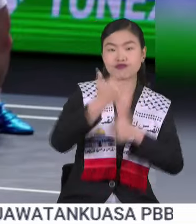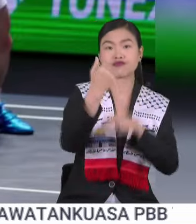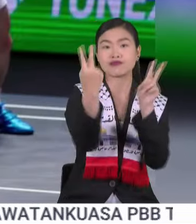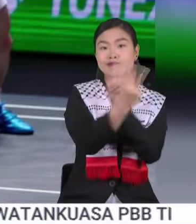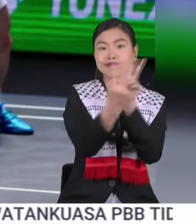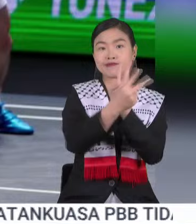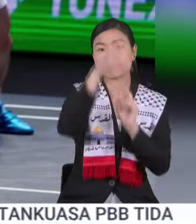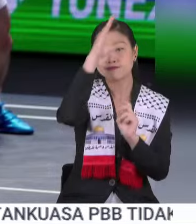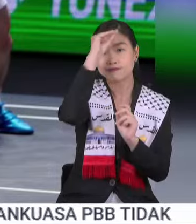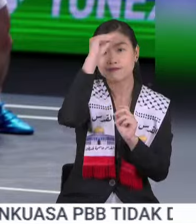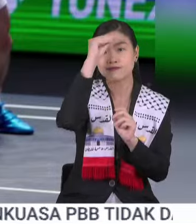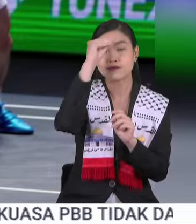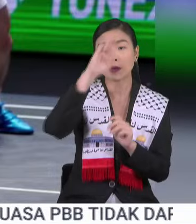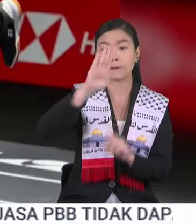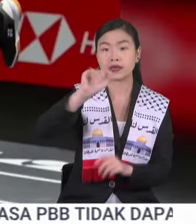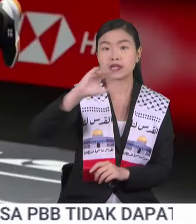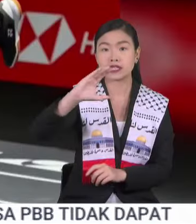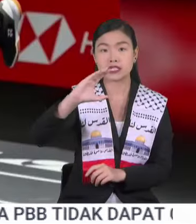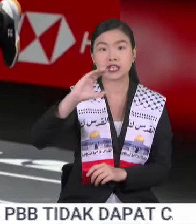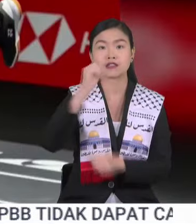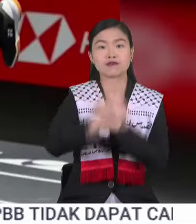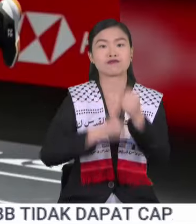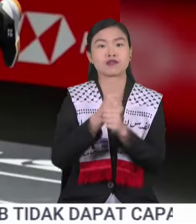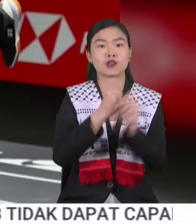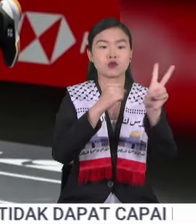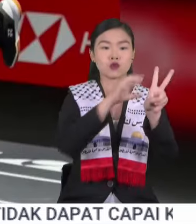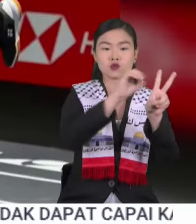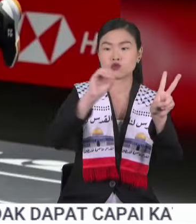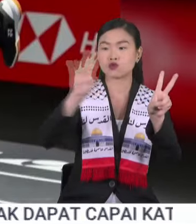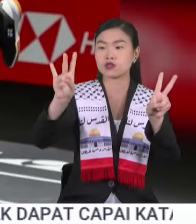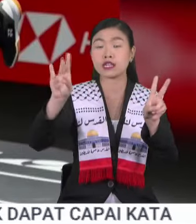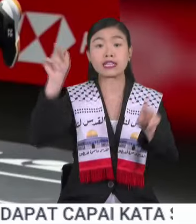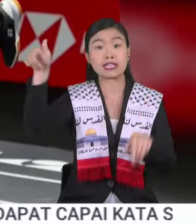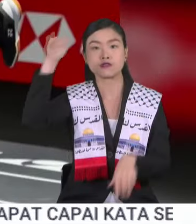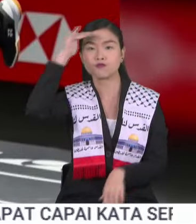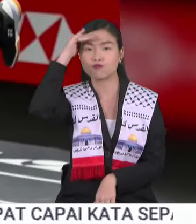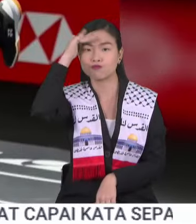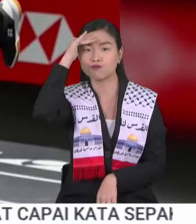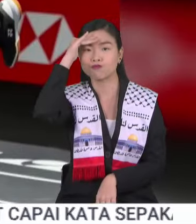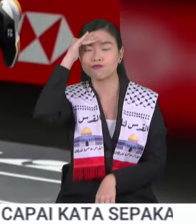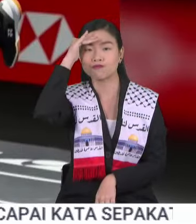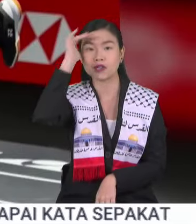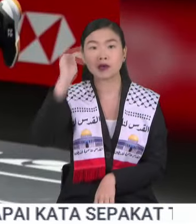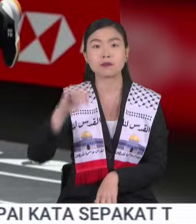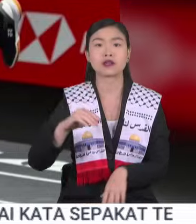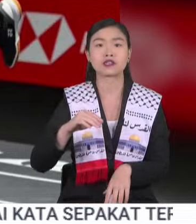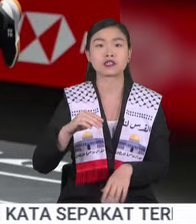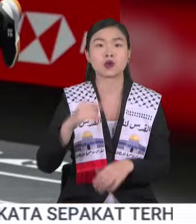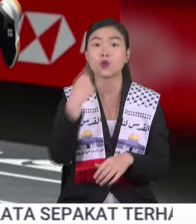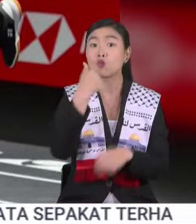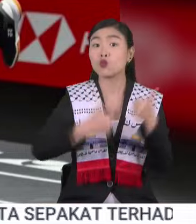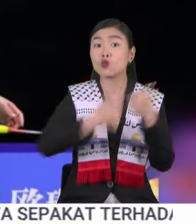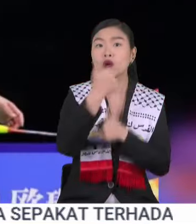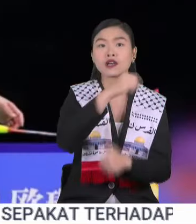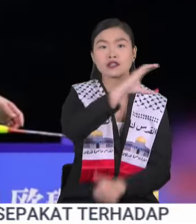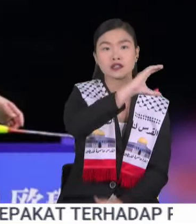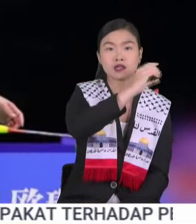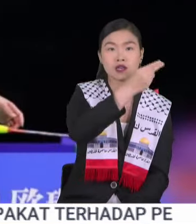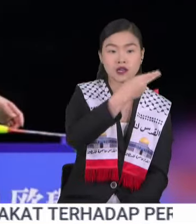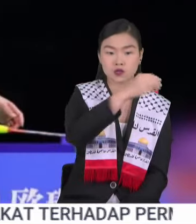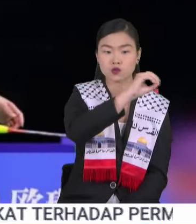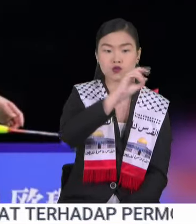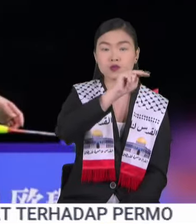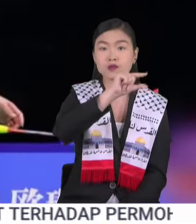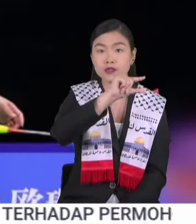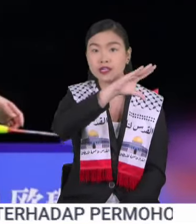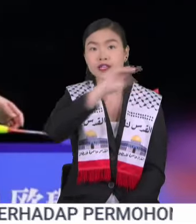lelaki saingan TAC adalah pada edisi 2007 di Johor Bahru menerusi kejayaan Chung Tan Fook di Wan Wah yang menewaskan